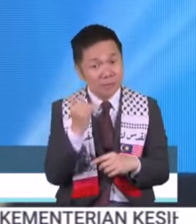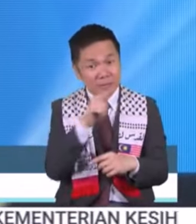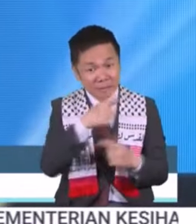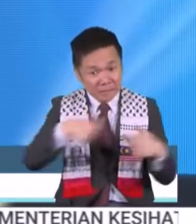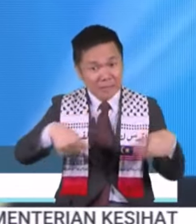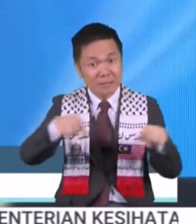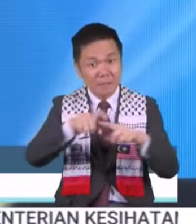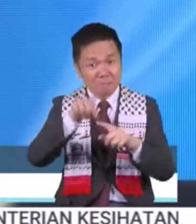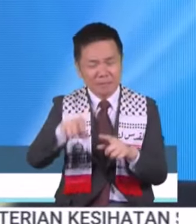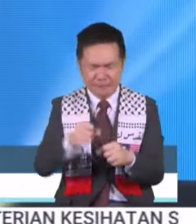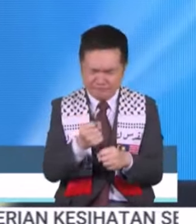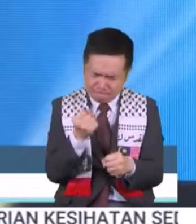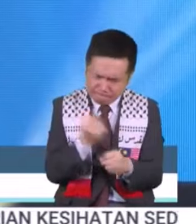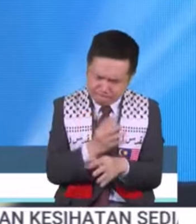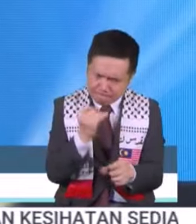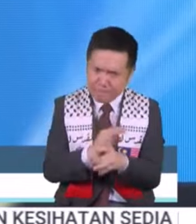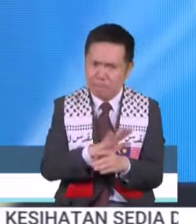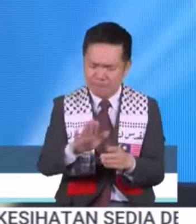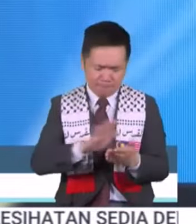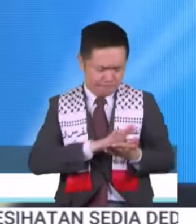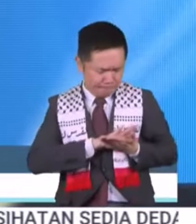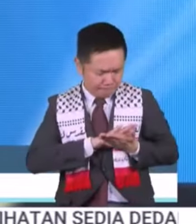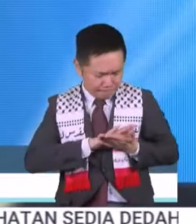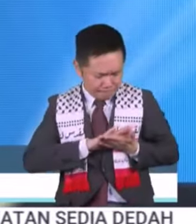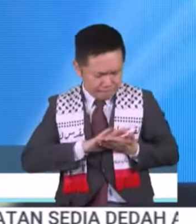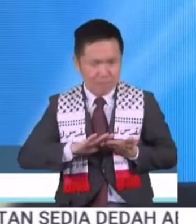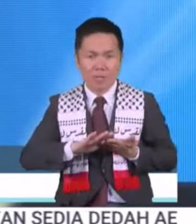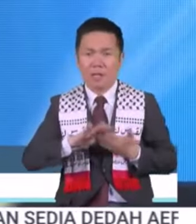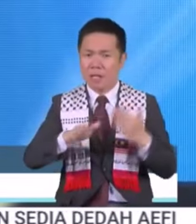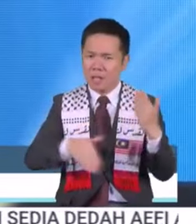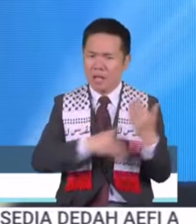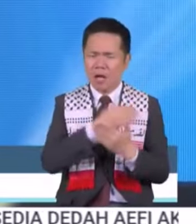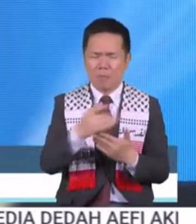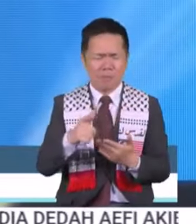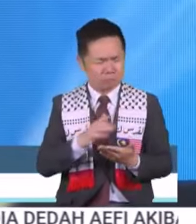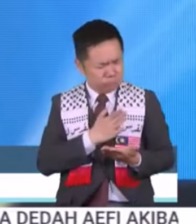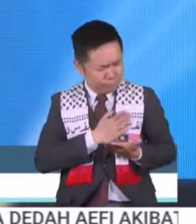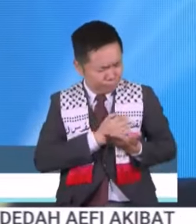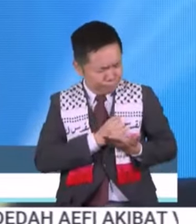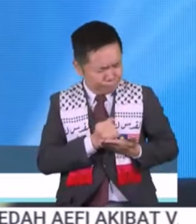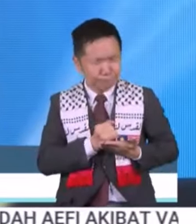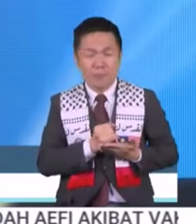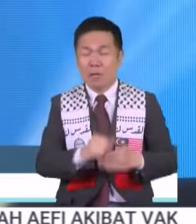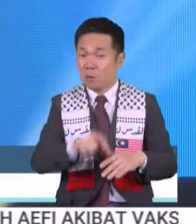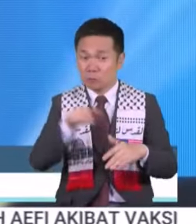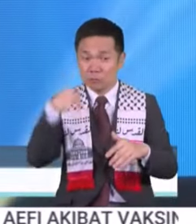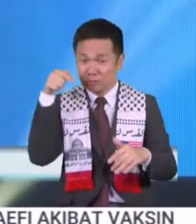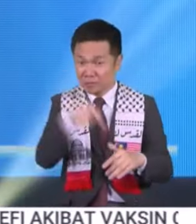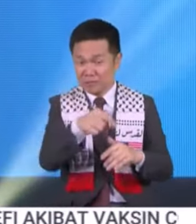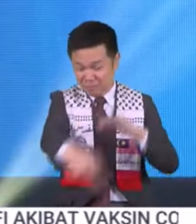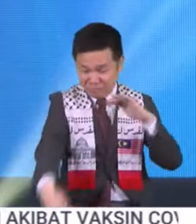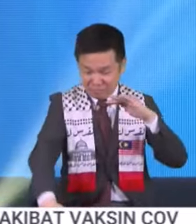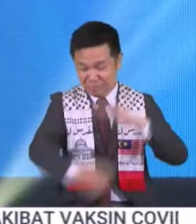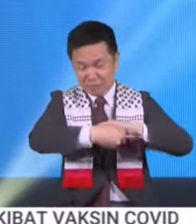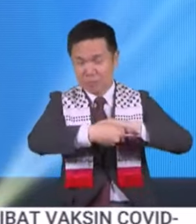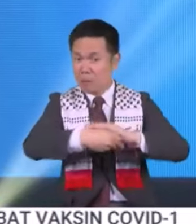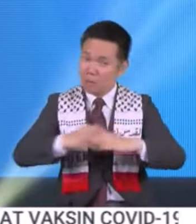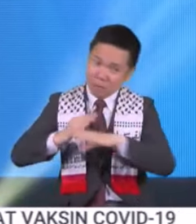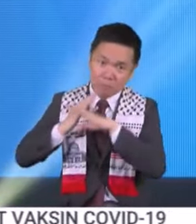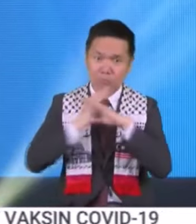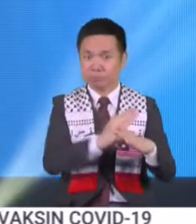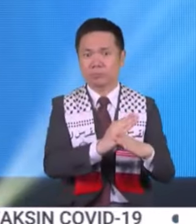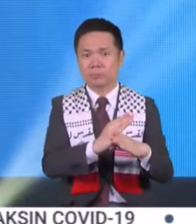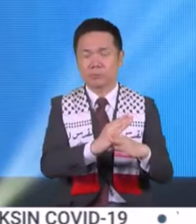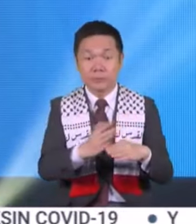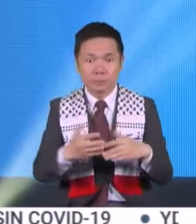kesungguhan, tekad, keikhlasan, ikhlas al-amal lillah untuk memerangi ini sebagai satu